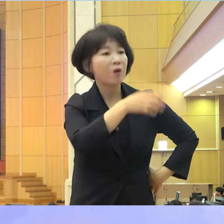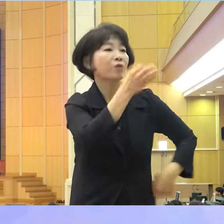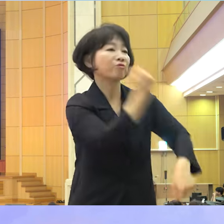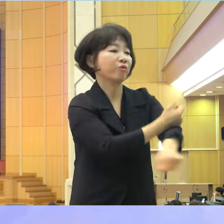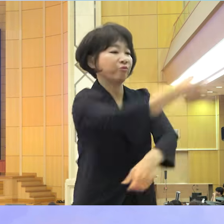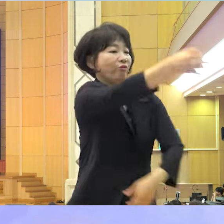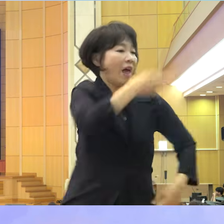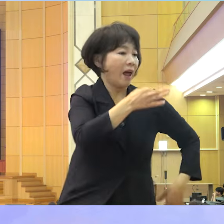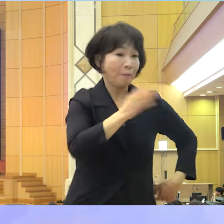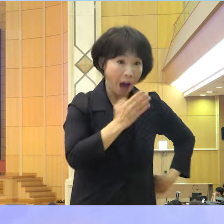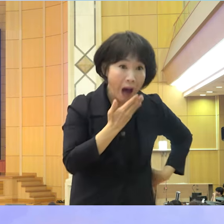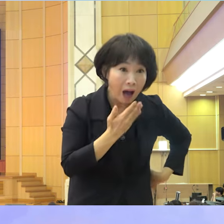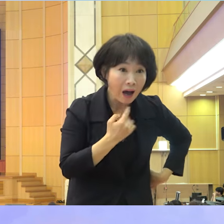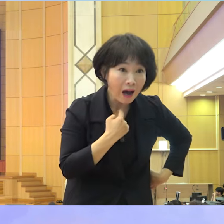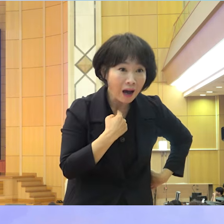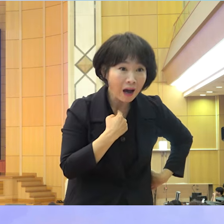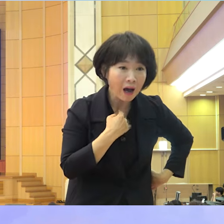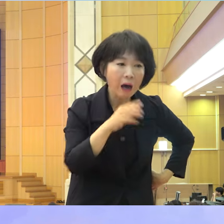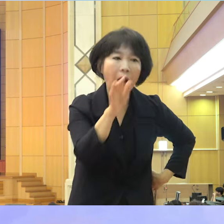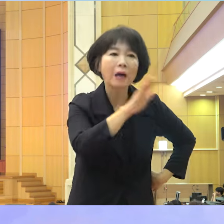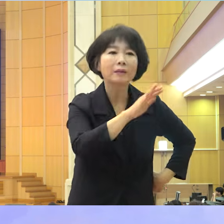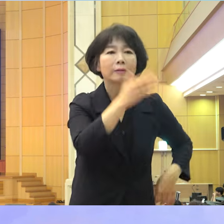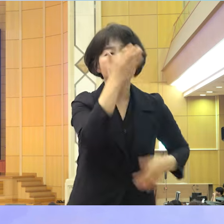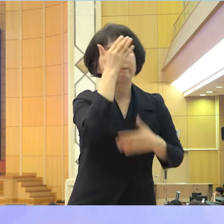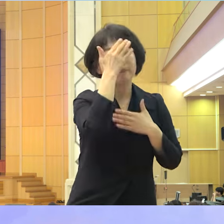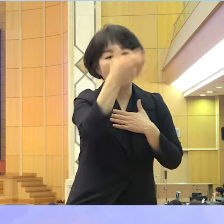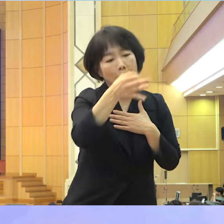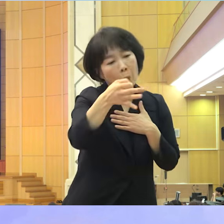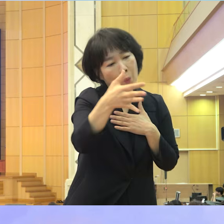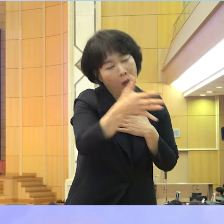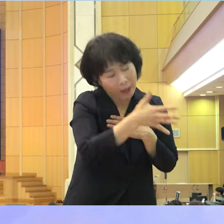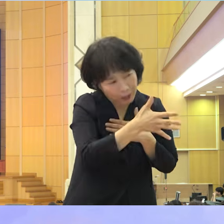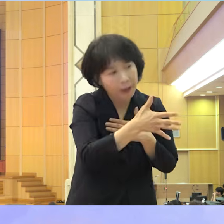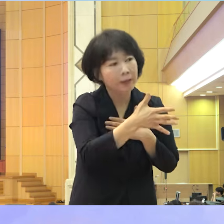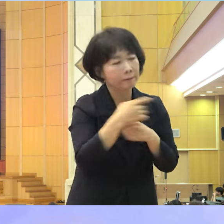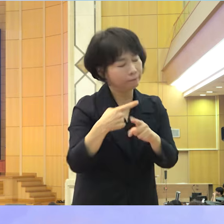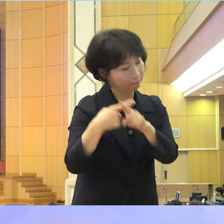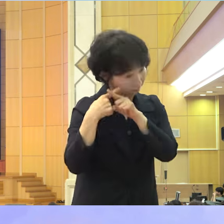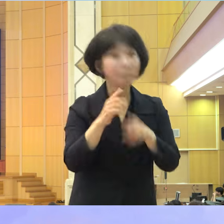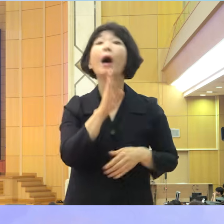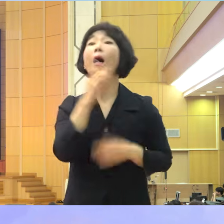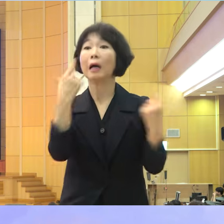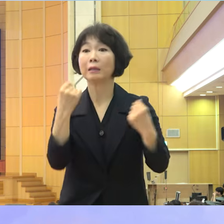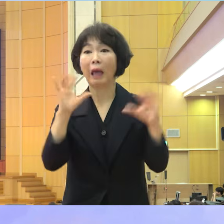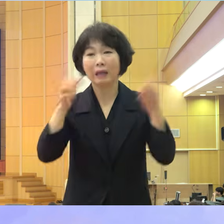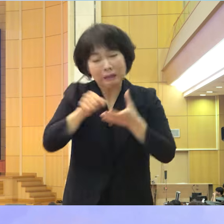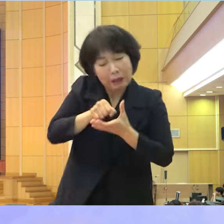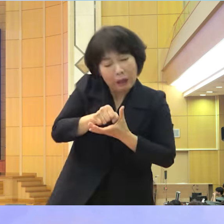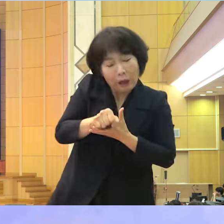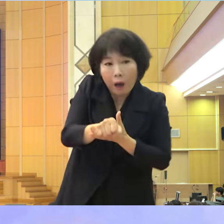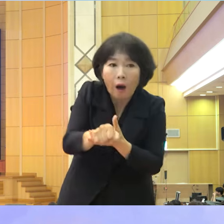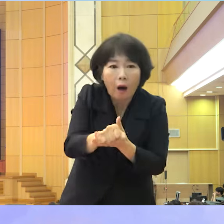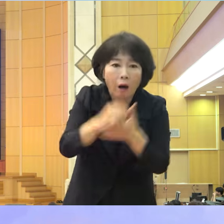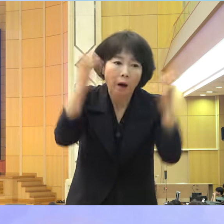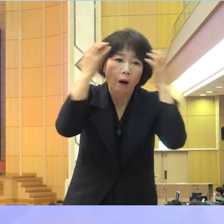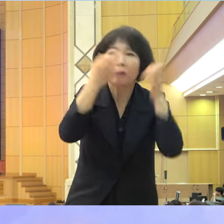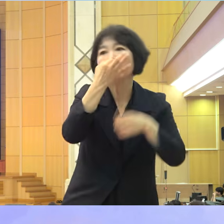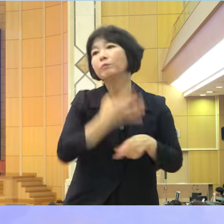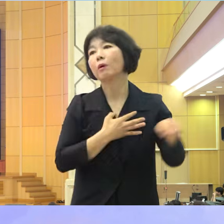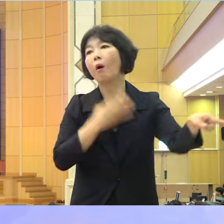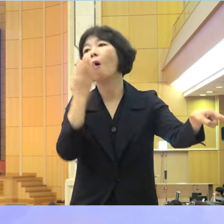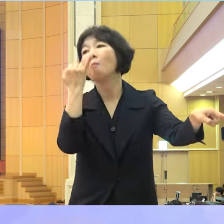잉태해서 잉태의 고난을 받으시고, 또 태어날 때는 해산의 수고, 해산의 고통을 당하시고,